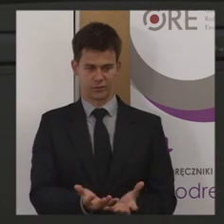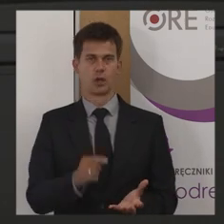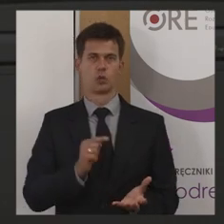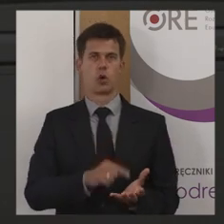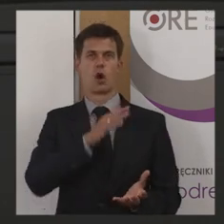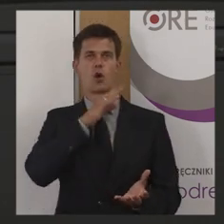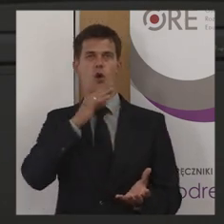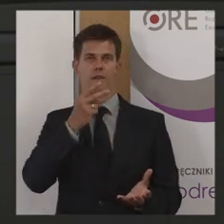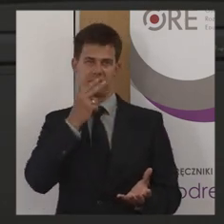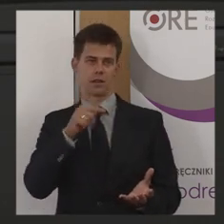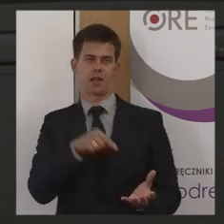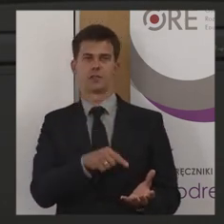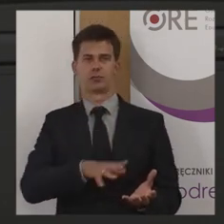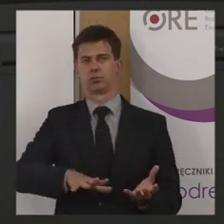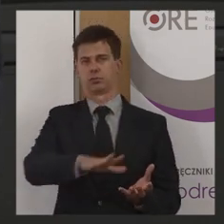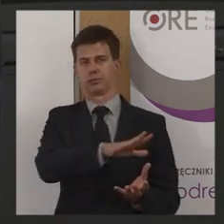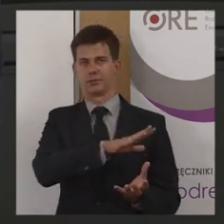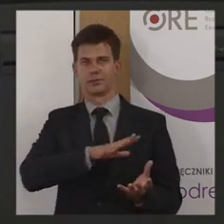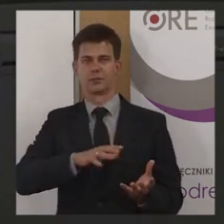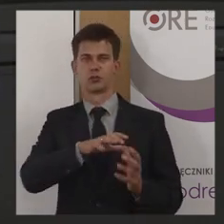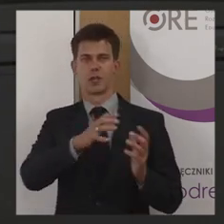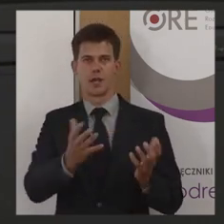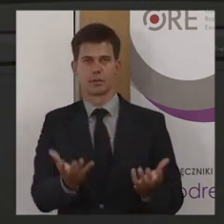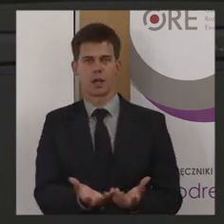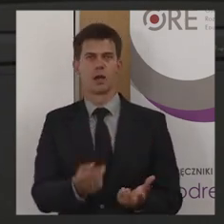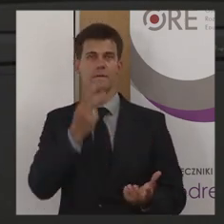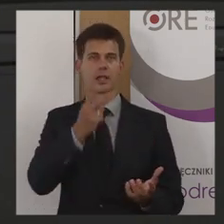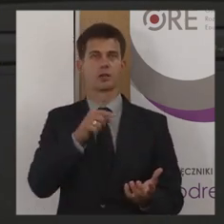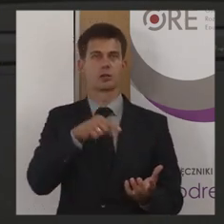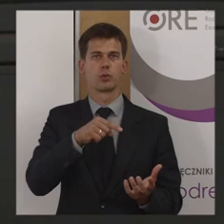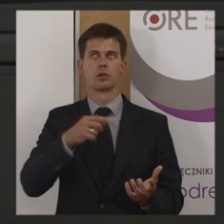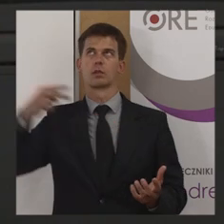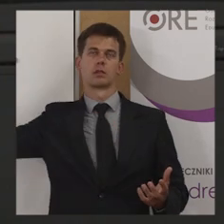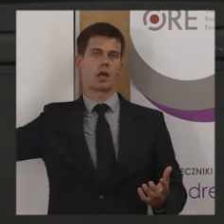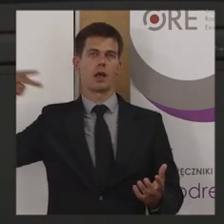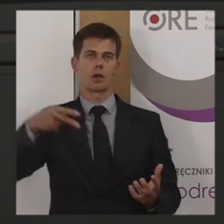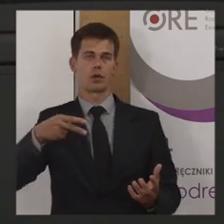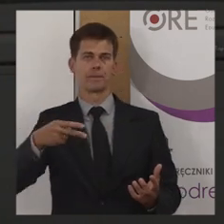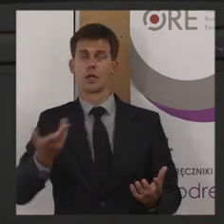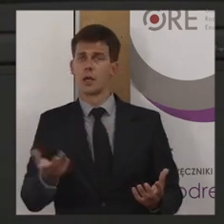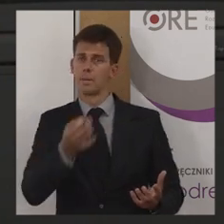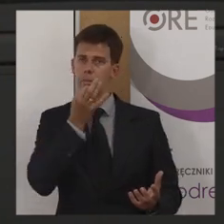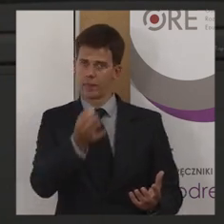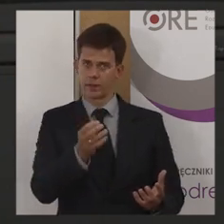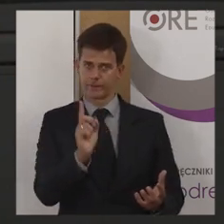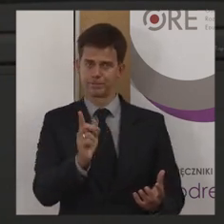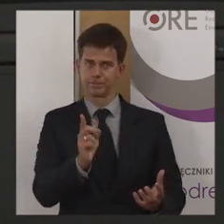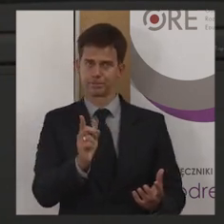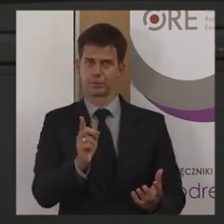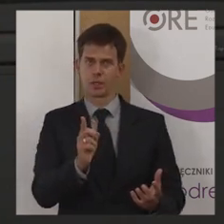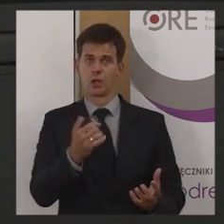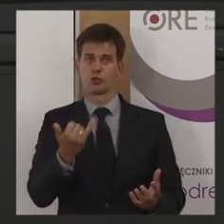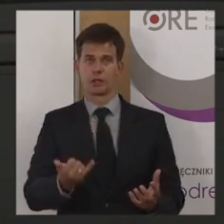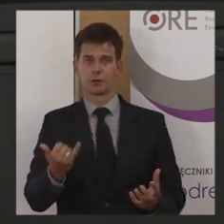kolorów, barwę jak ta Ziemia jest widoczna w kosmosie. I teraz jest pytanie.